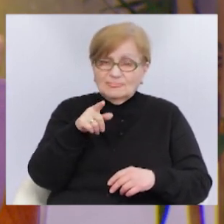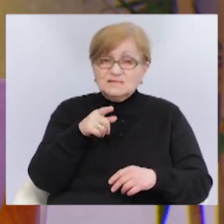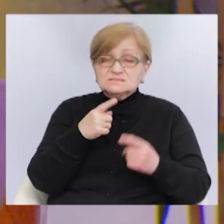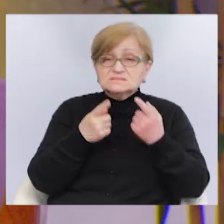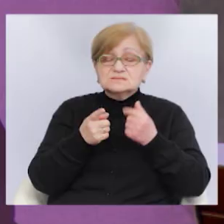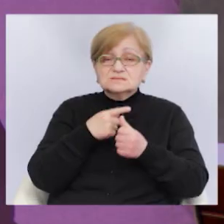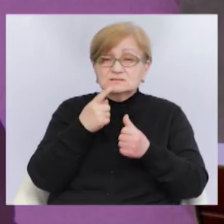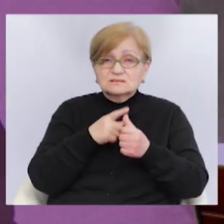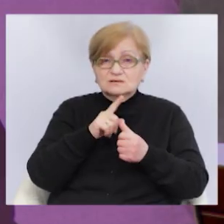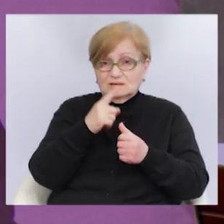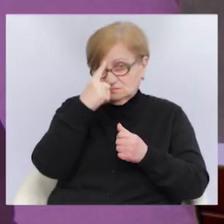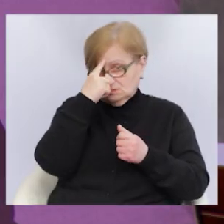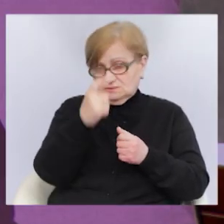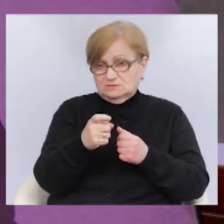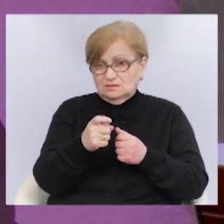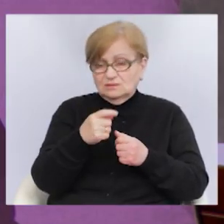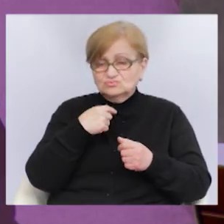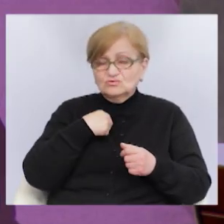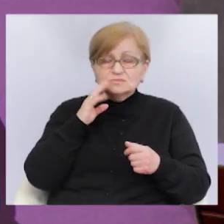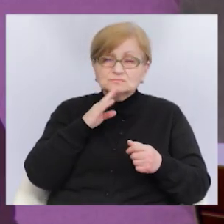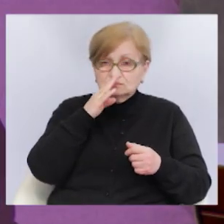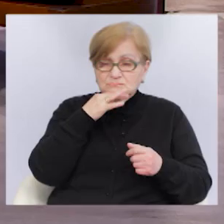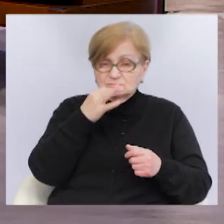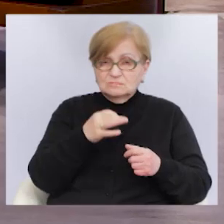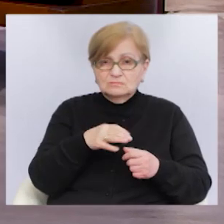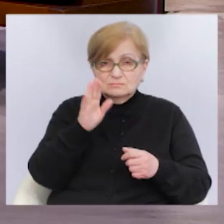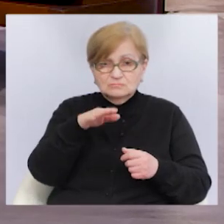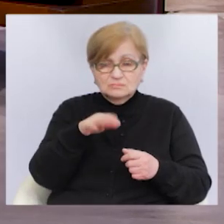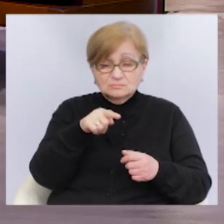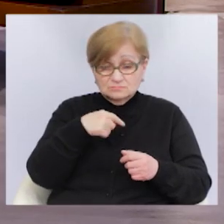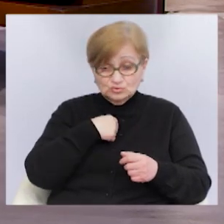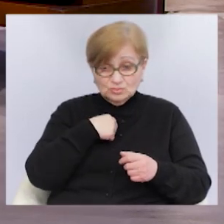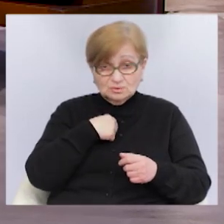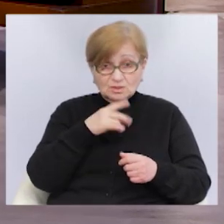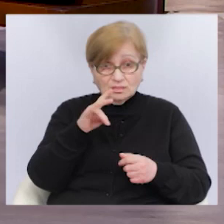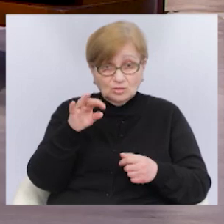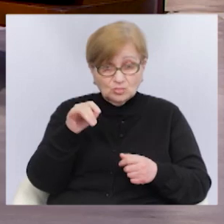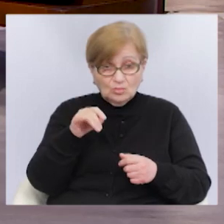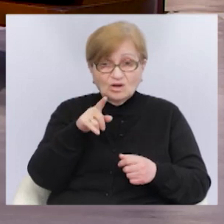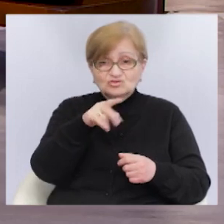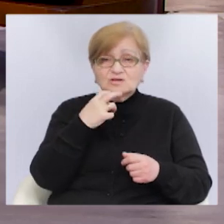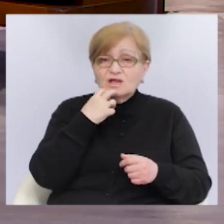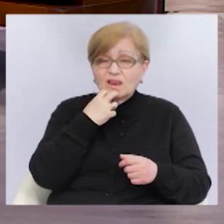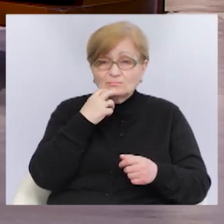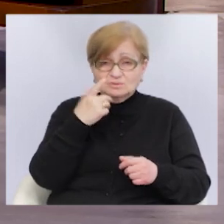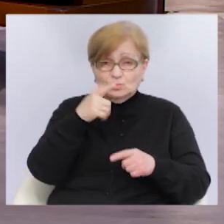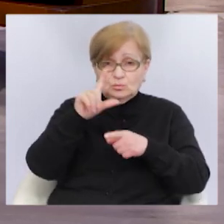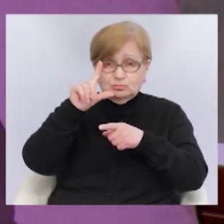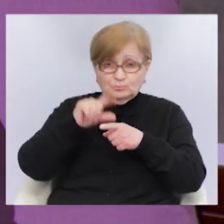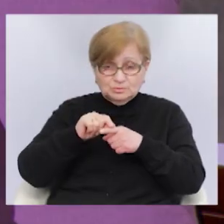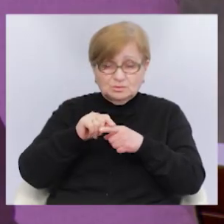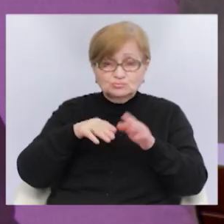სიგნალი, რომელიც გვეუბნება ჩვენ მშობლებს, რომ ჰეი, ნინო, შენი ბატარია დაჭდა,